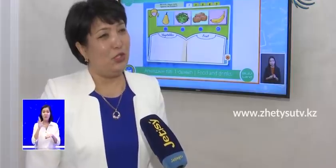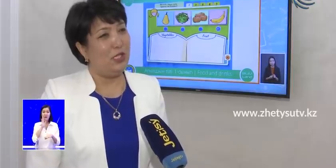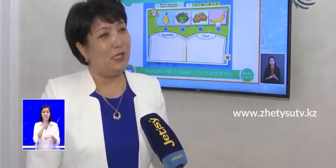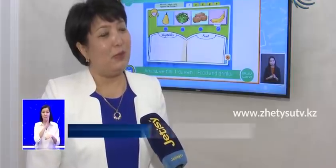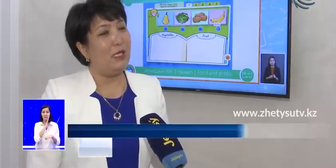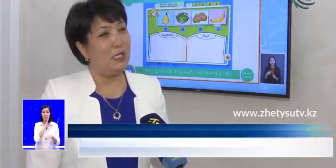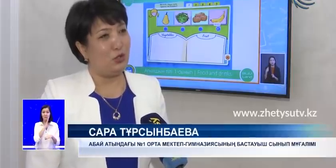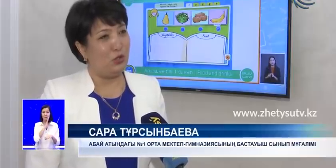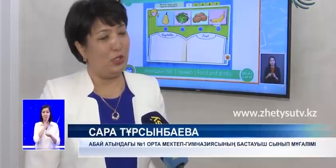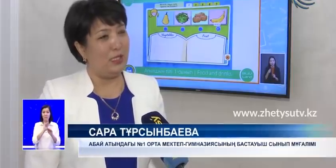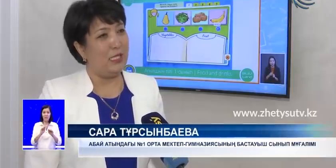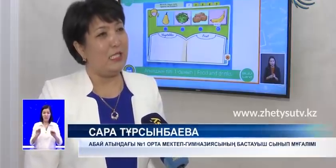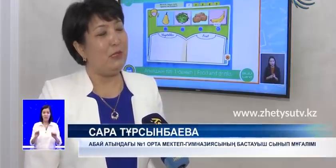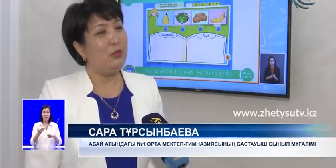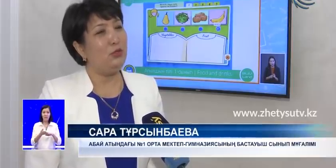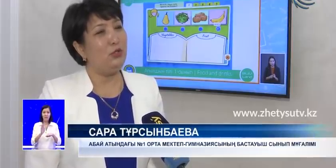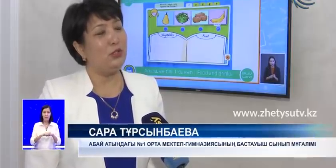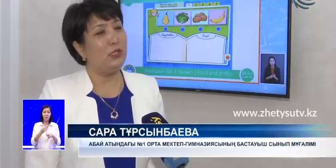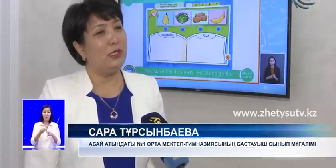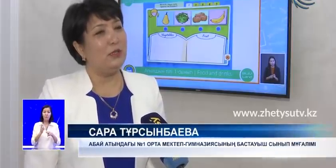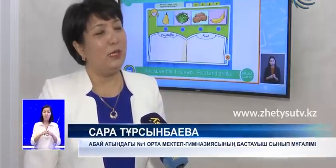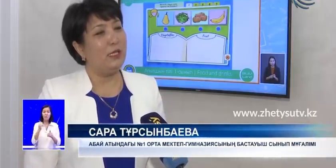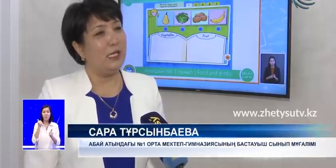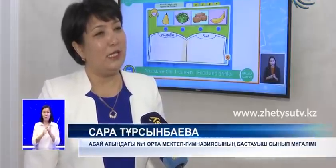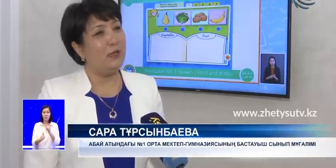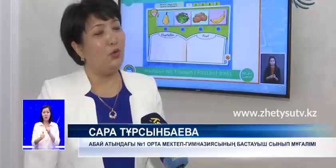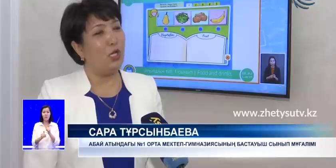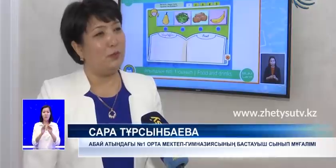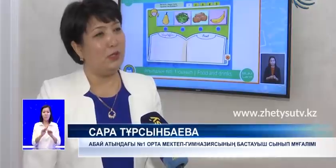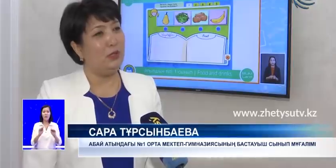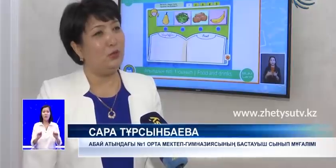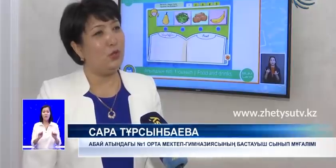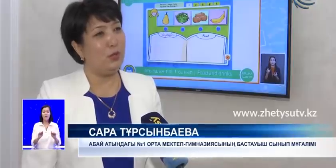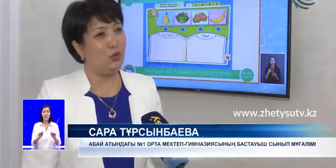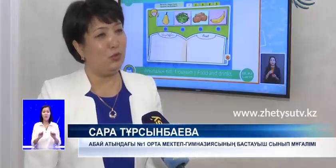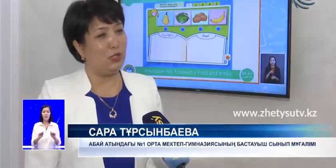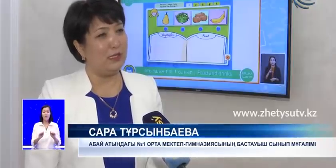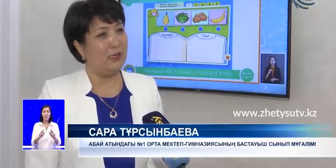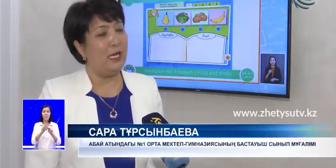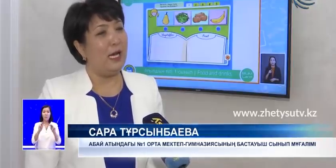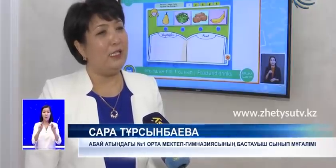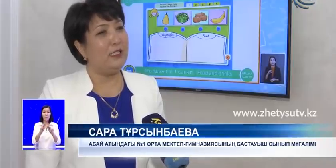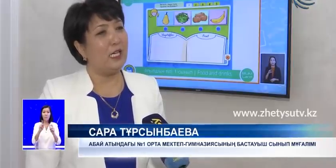үшін де, балалар үшін де. Себебі күнделікті балалар мұғалімді көзбен көріп